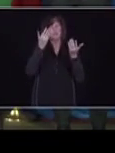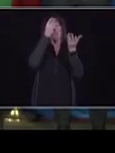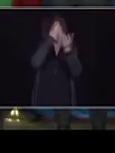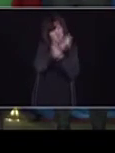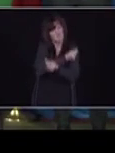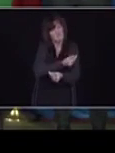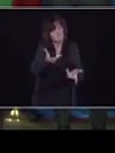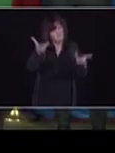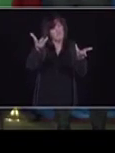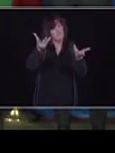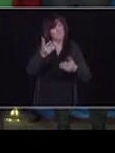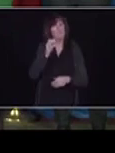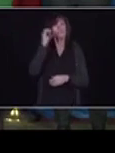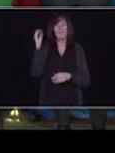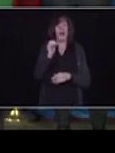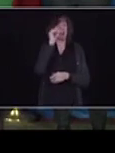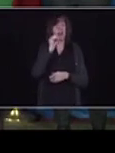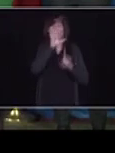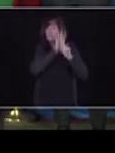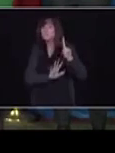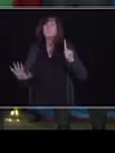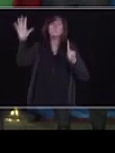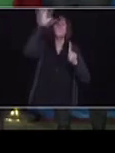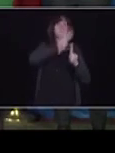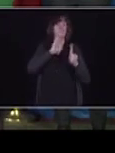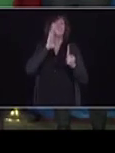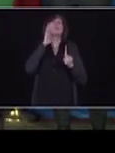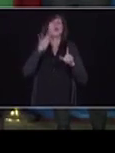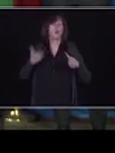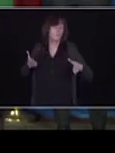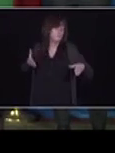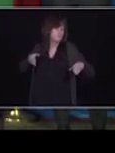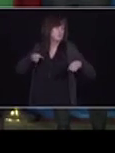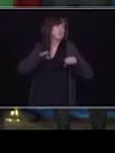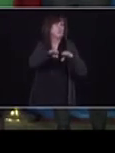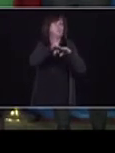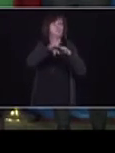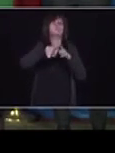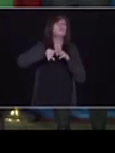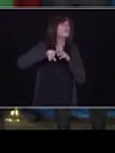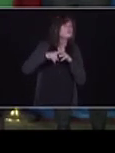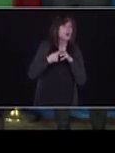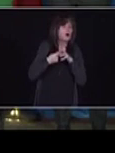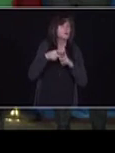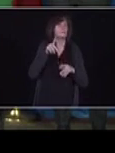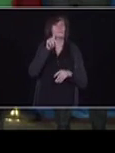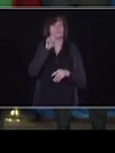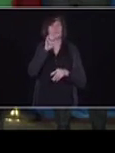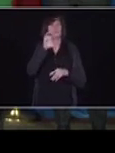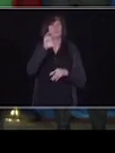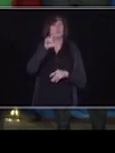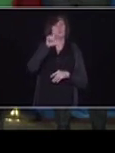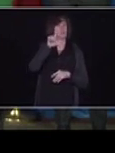आने वाले हफ्तों के लोगों दी जाना बचाउन अते अपने हस्पतालों दे विच लोगों दी आमद घटाउन लई एक कदम चुकिया जाना जरूरी